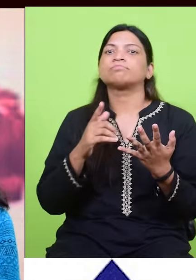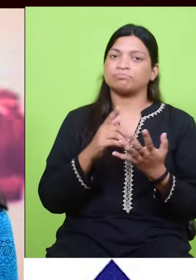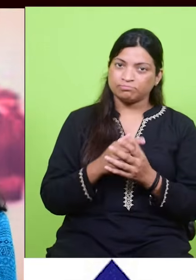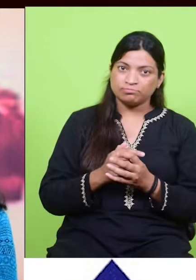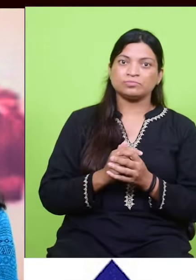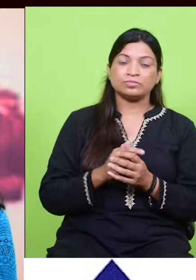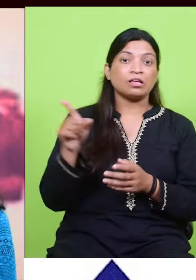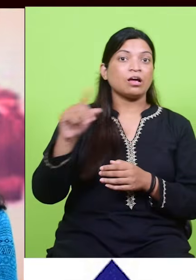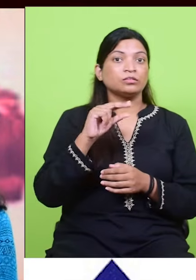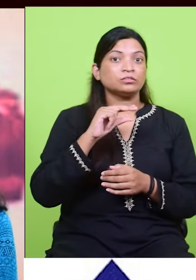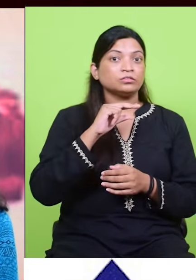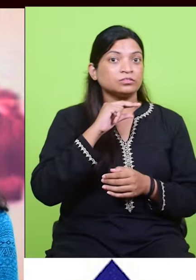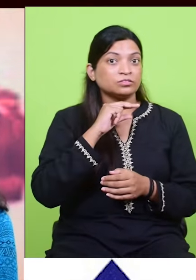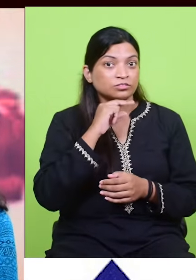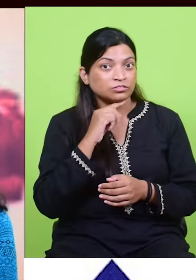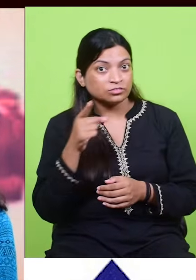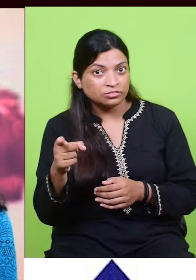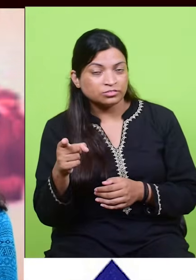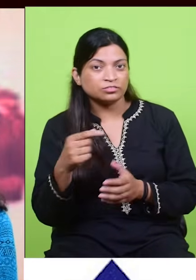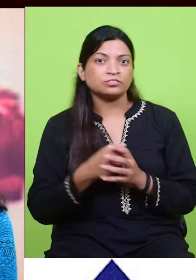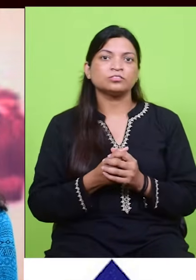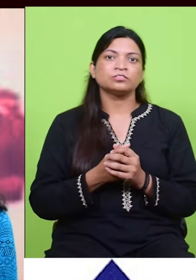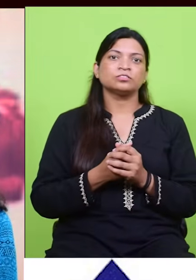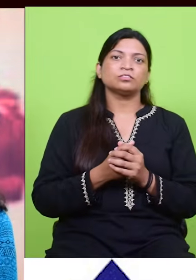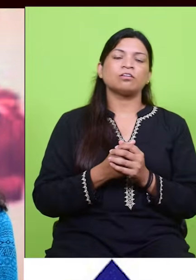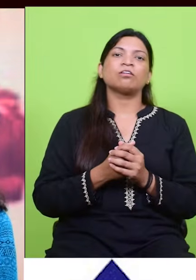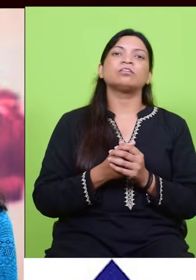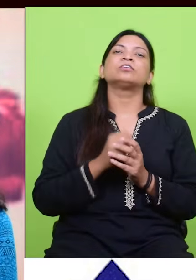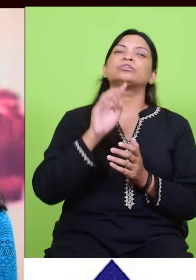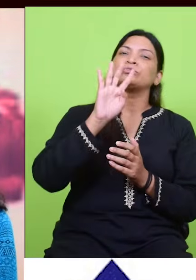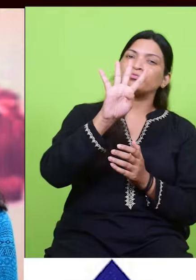और मैडम वो तो हम स्कूल में मैं उनके मैडम के साथ